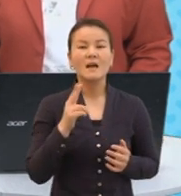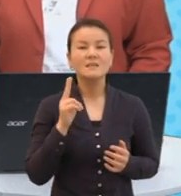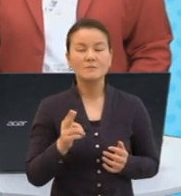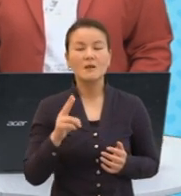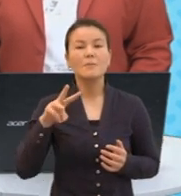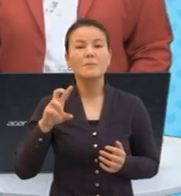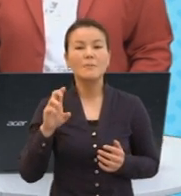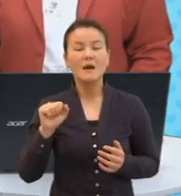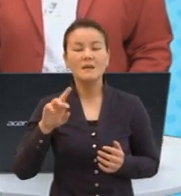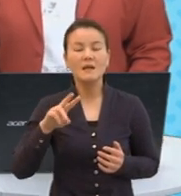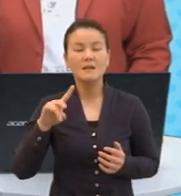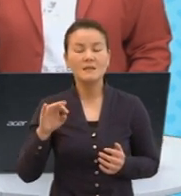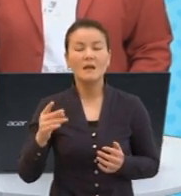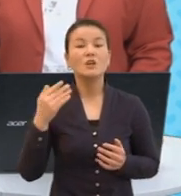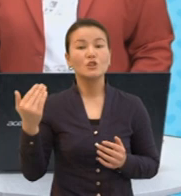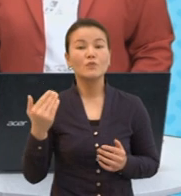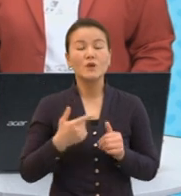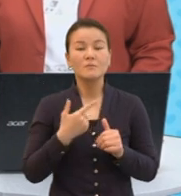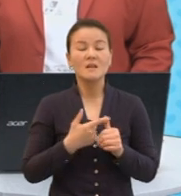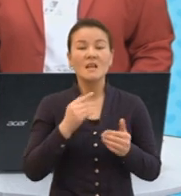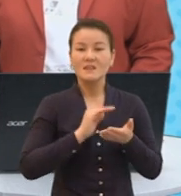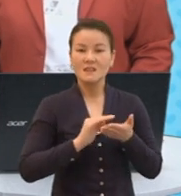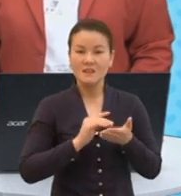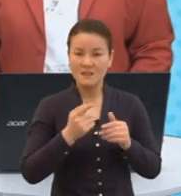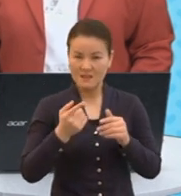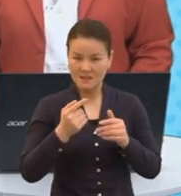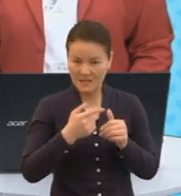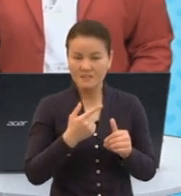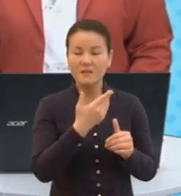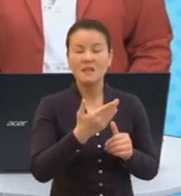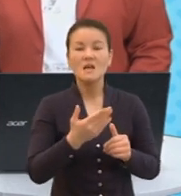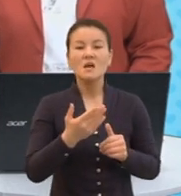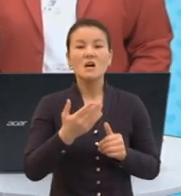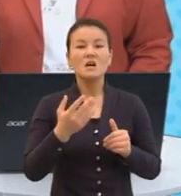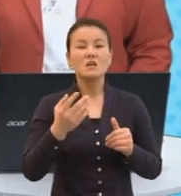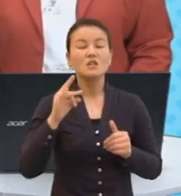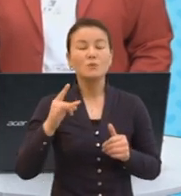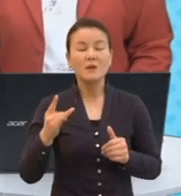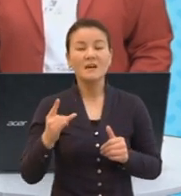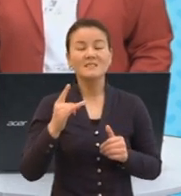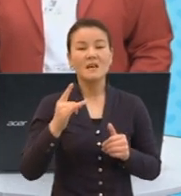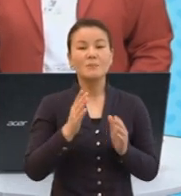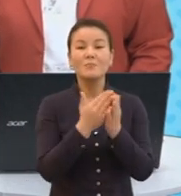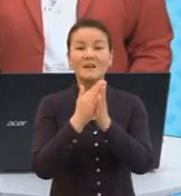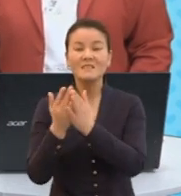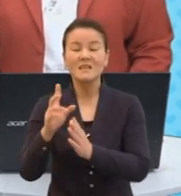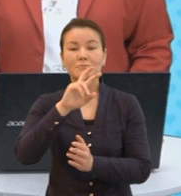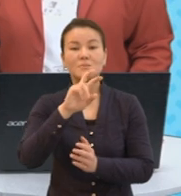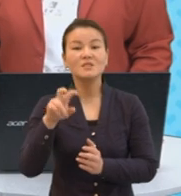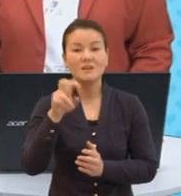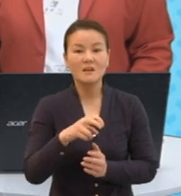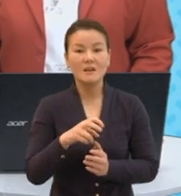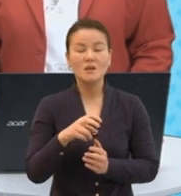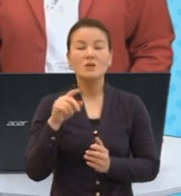Касымалы Баялинов. Его именем названа Республиканская библиотека в Бишкеке. Им